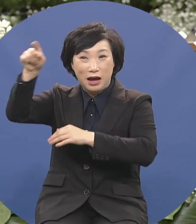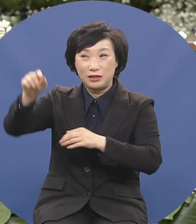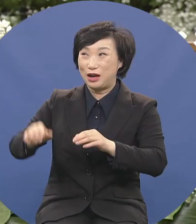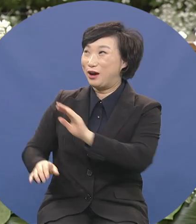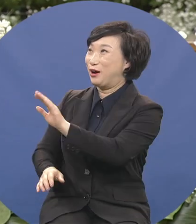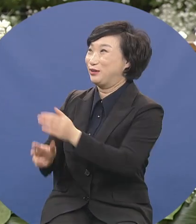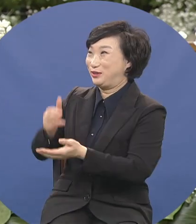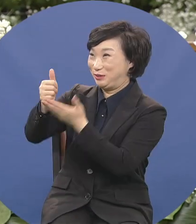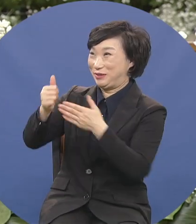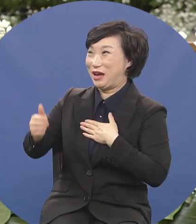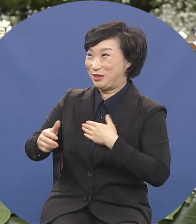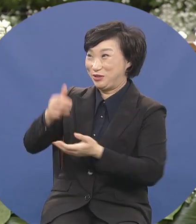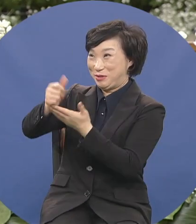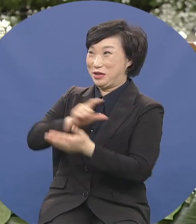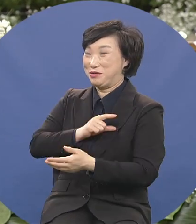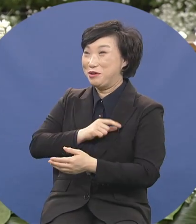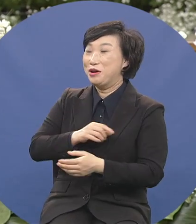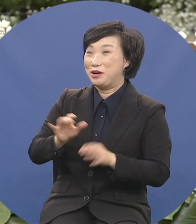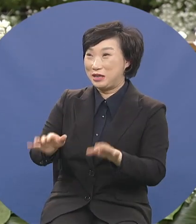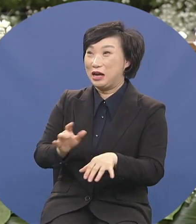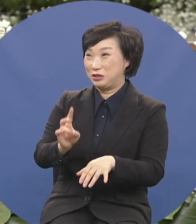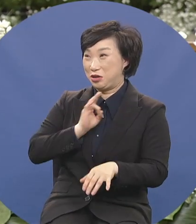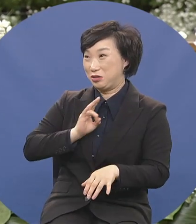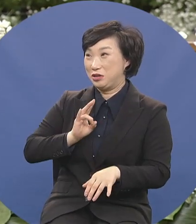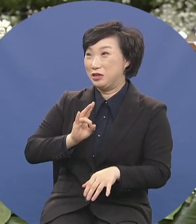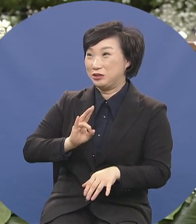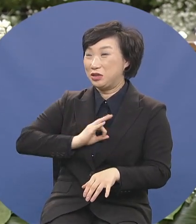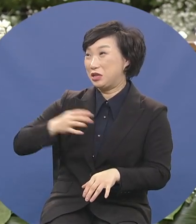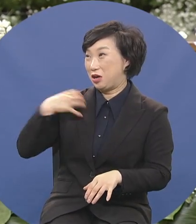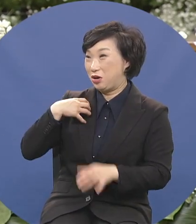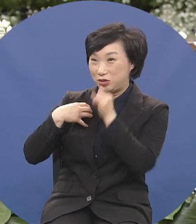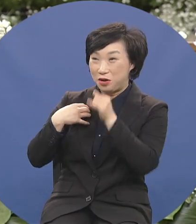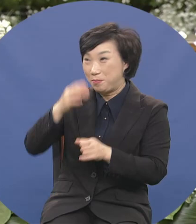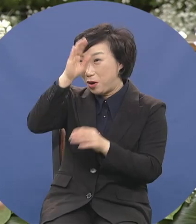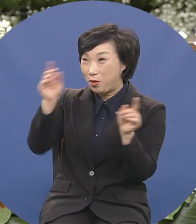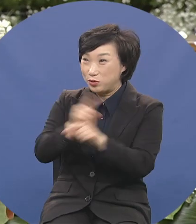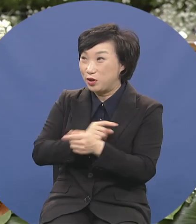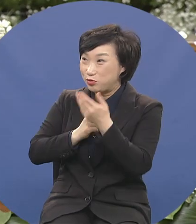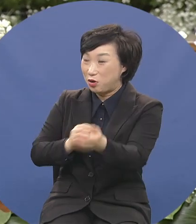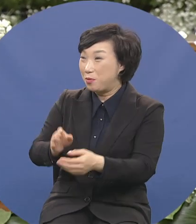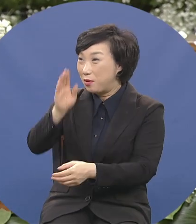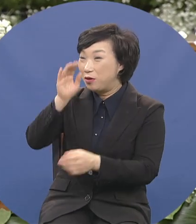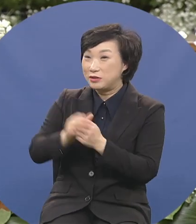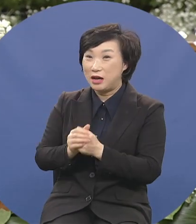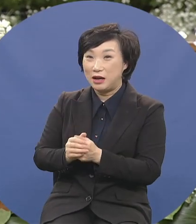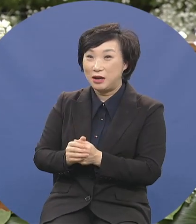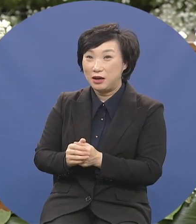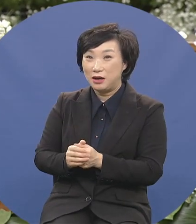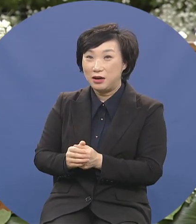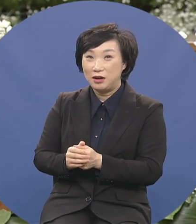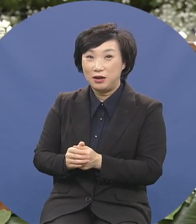귀신 쫓아냈고요. 병 고쳤는데요. No! 나는 늘 도무지 몰라.